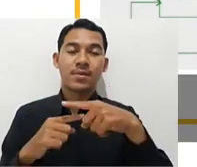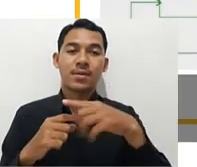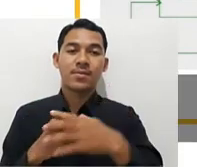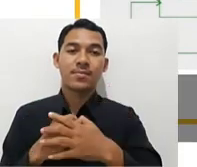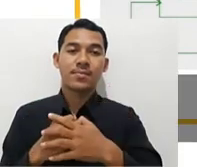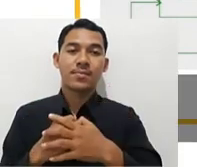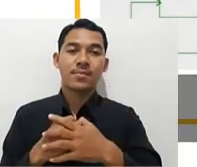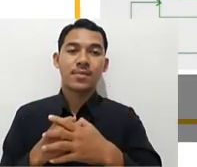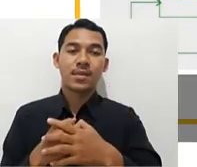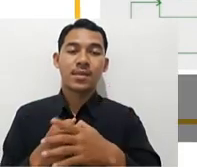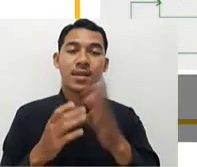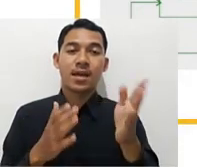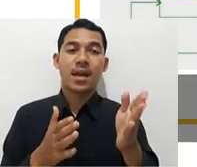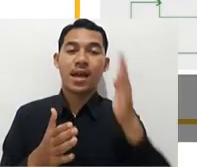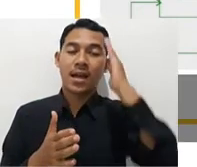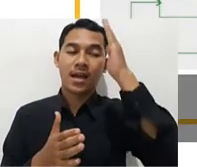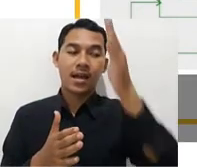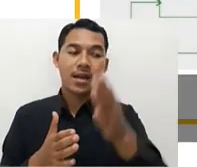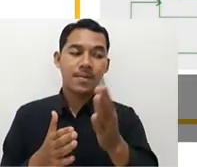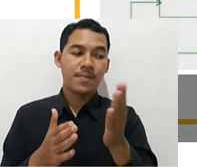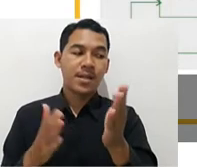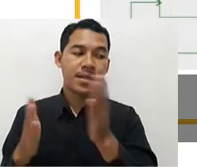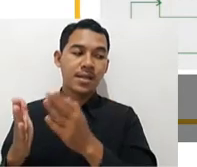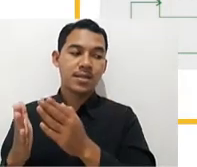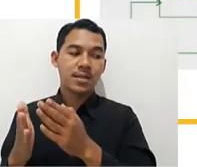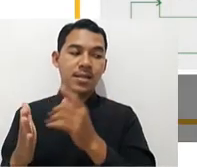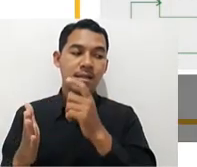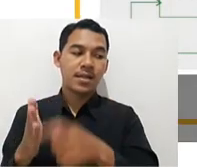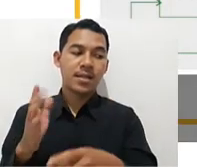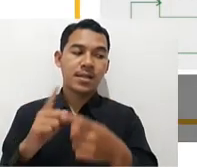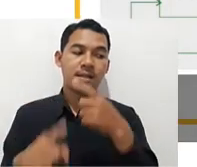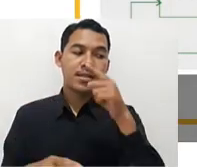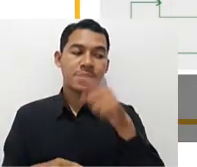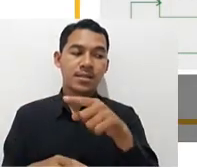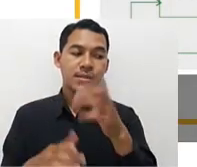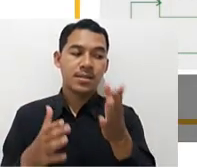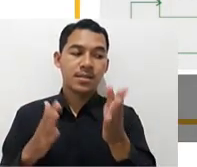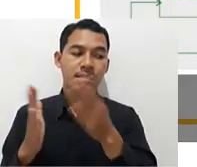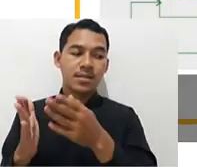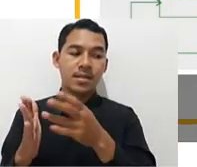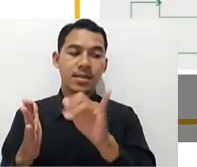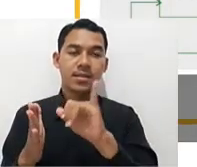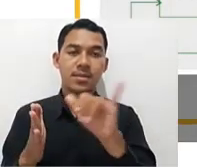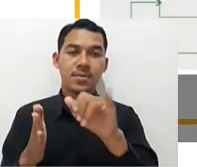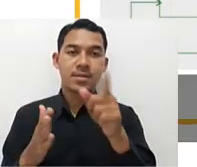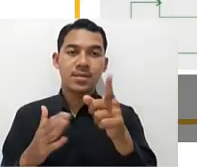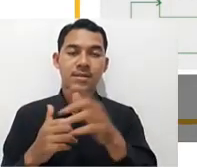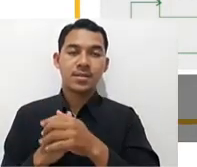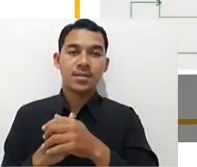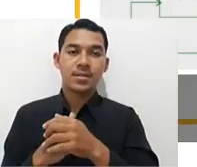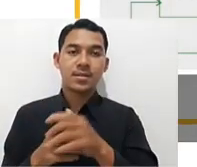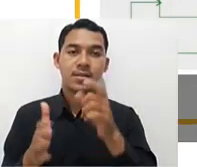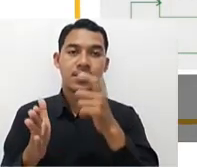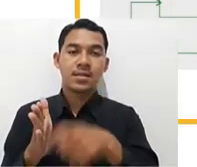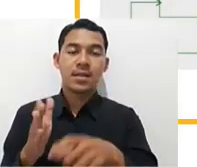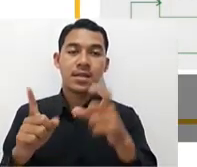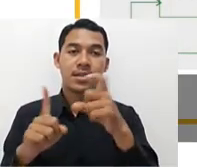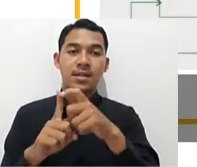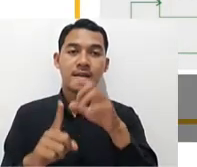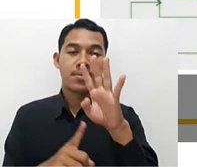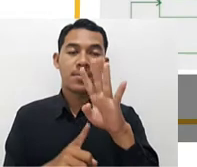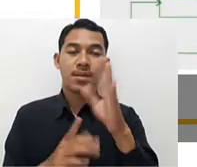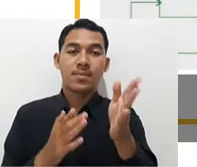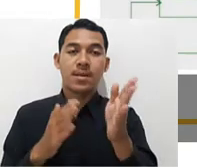di sini dia nilai bakal bergeser gitu tuh. Nah, nilai dari sini, nilai yang ini bergeser ke sebelah sini. Otomatis nilai yang di D4 dia